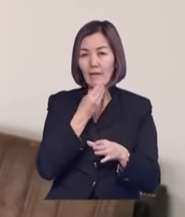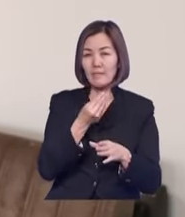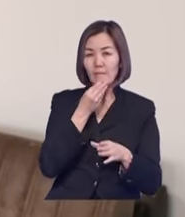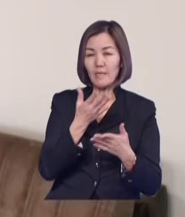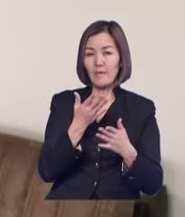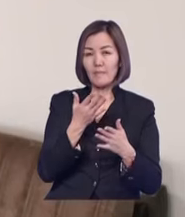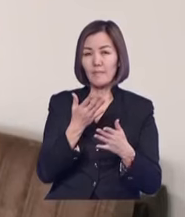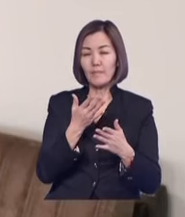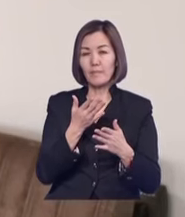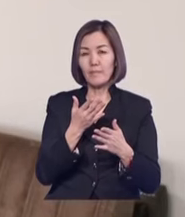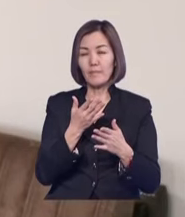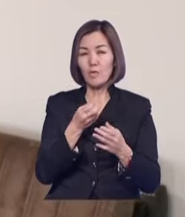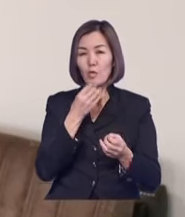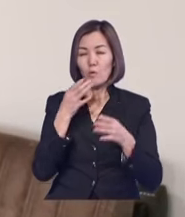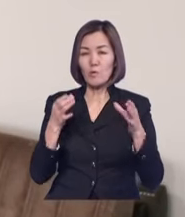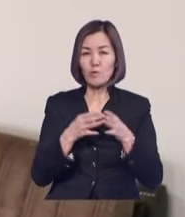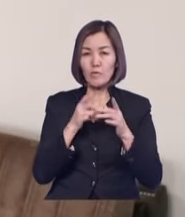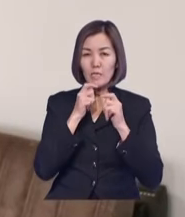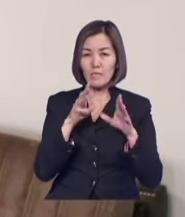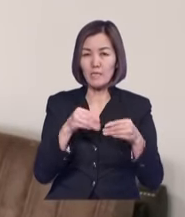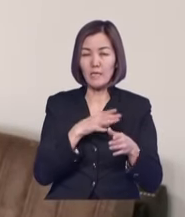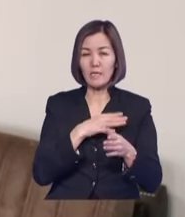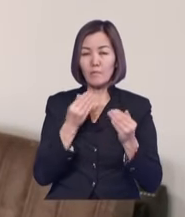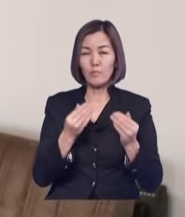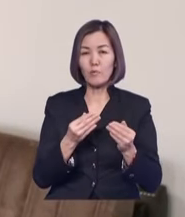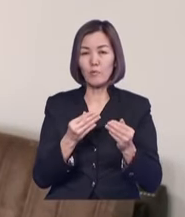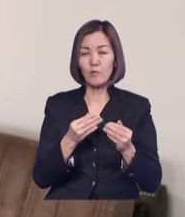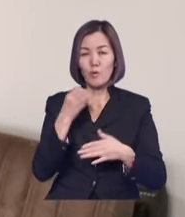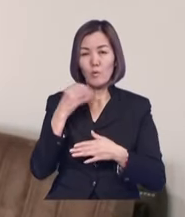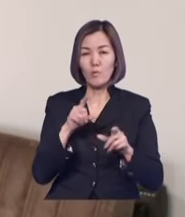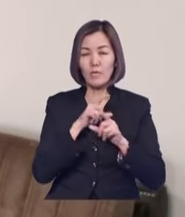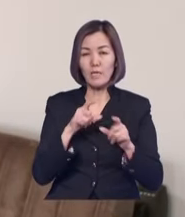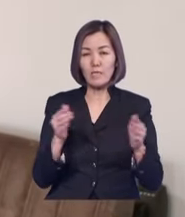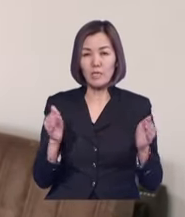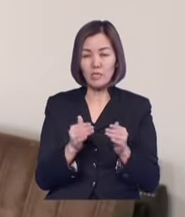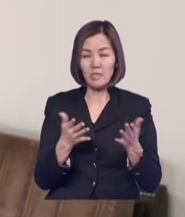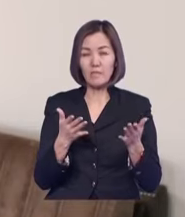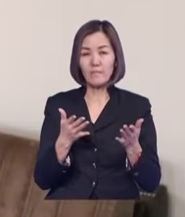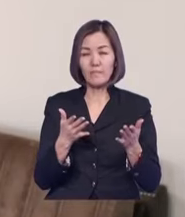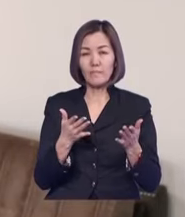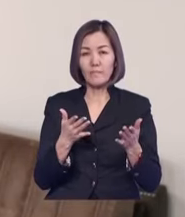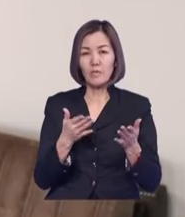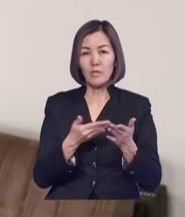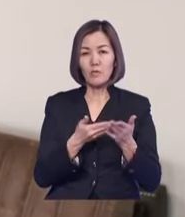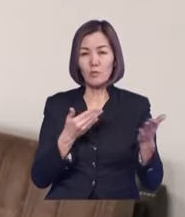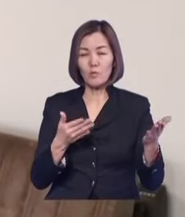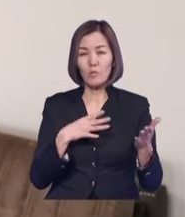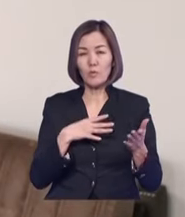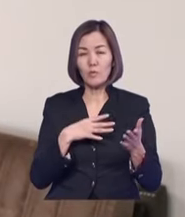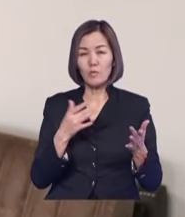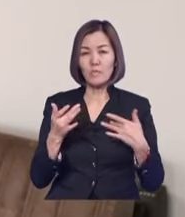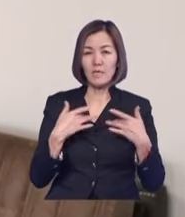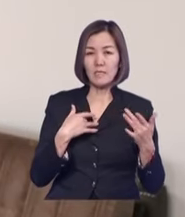mayı hizmetkerler gül şoktarın sayladı. Bugün endi özümüzdün ortalığımızda kışıgırım özümüzdün sponsorımızdın